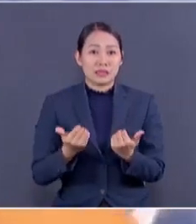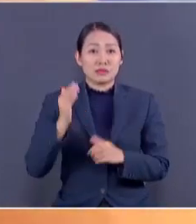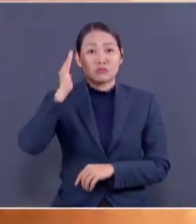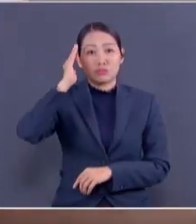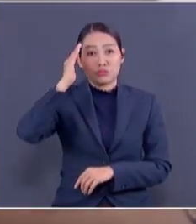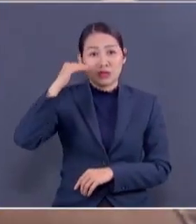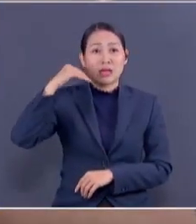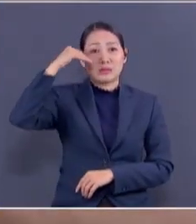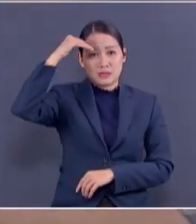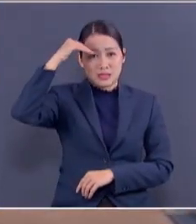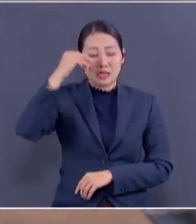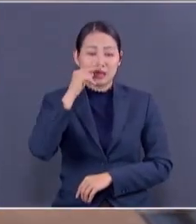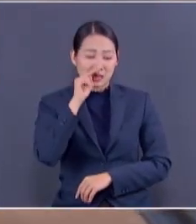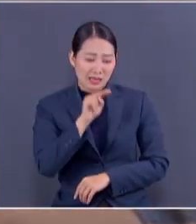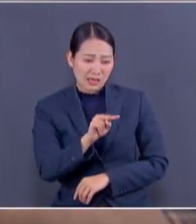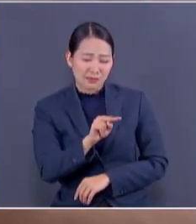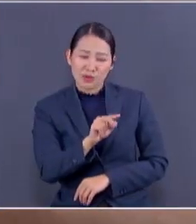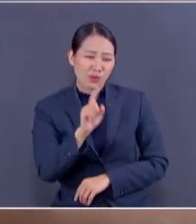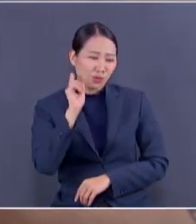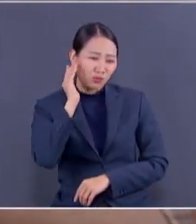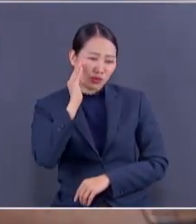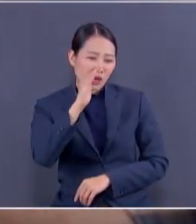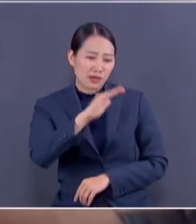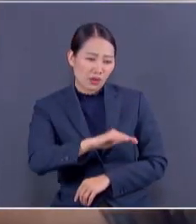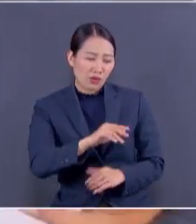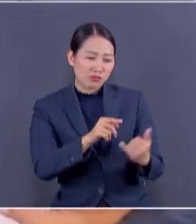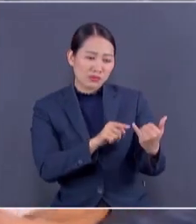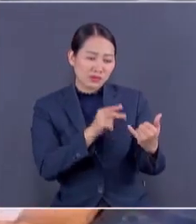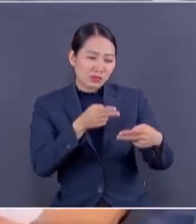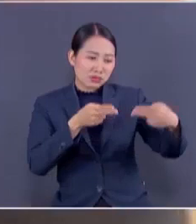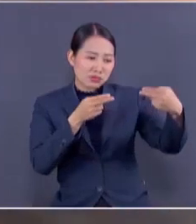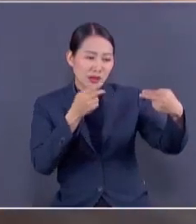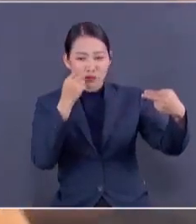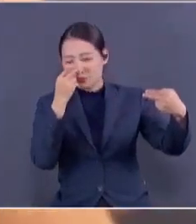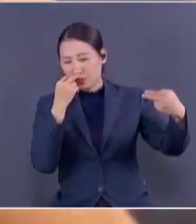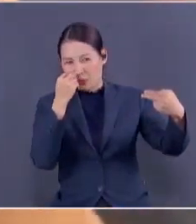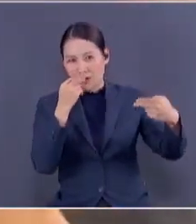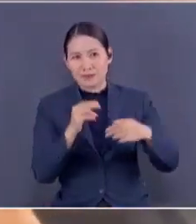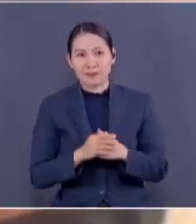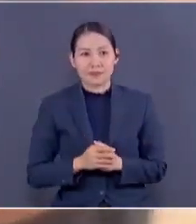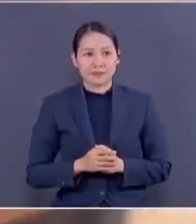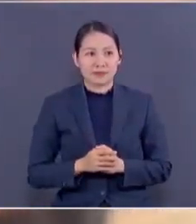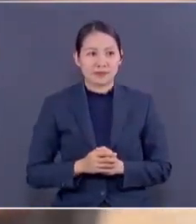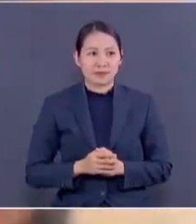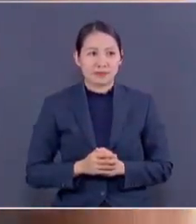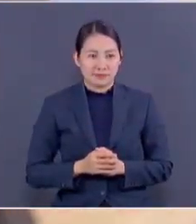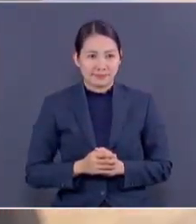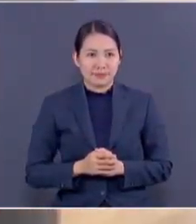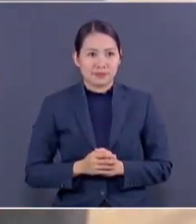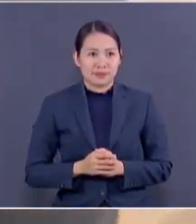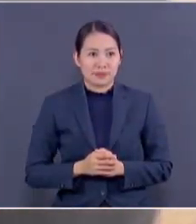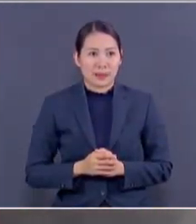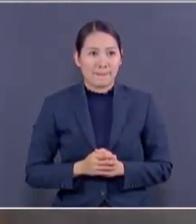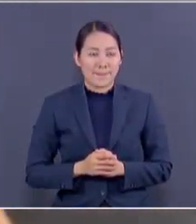กมาแล้วก็วางสายไปเอาไปดูบรรยากาศช่วงนั้นกันหน่อยครับ นักข่าวอยู่เนาะเอ